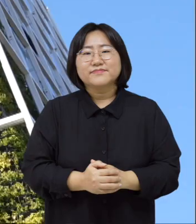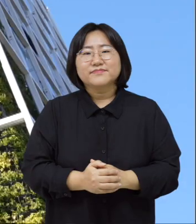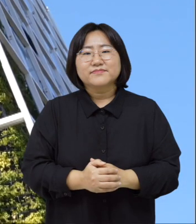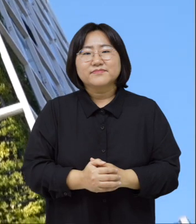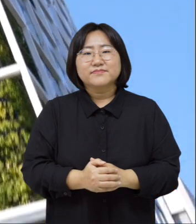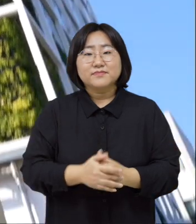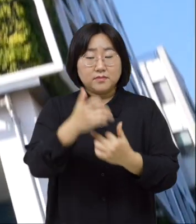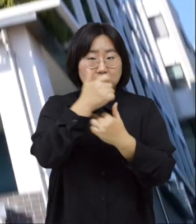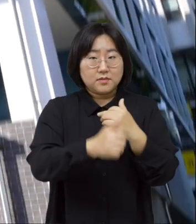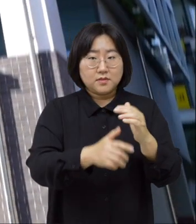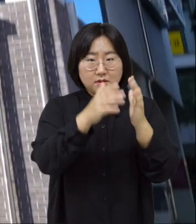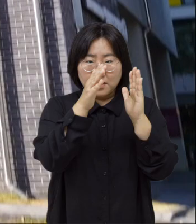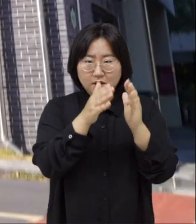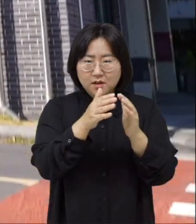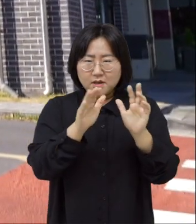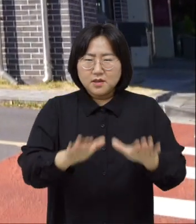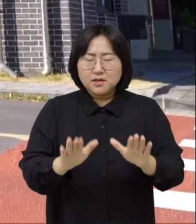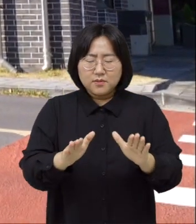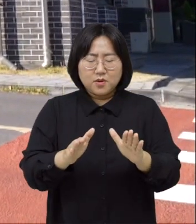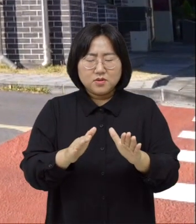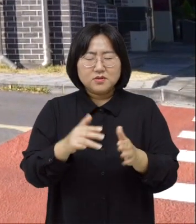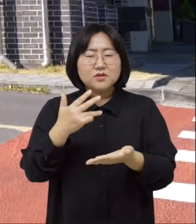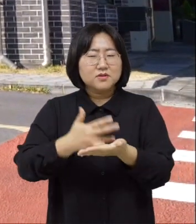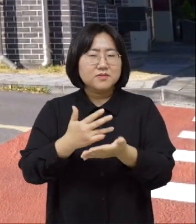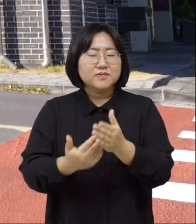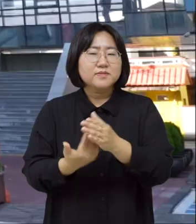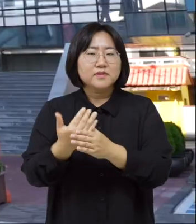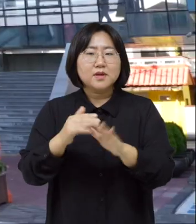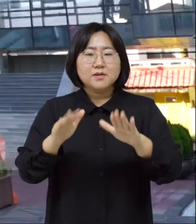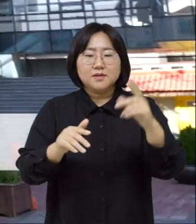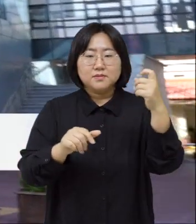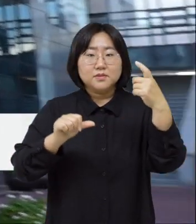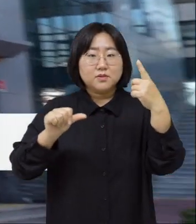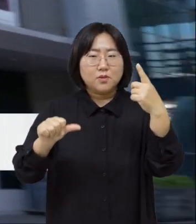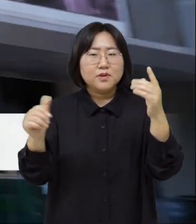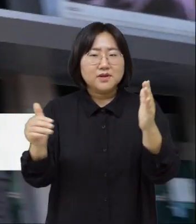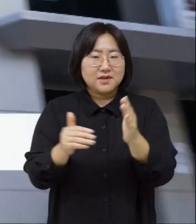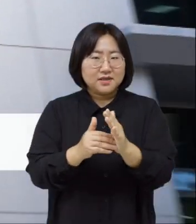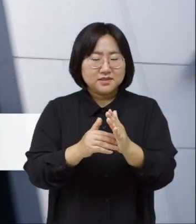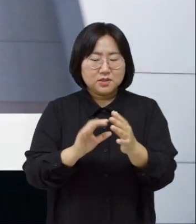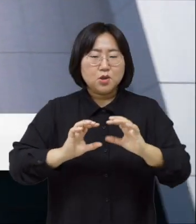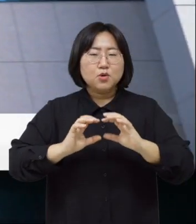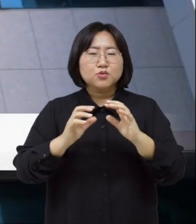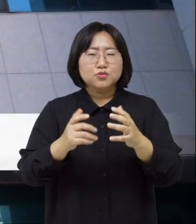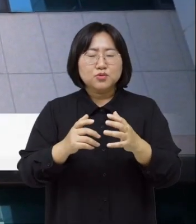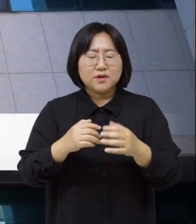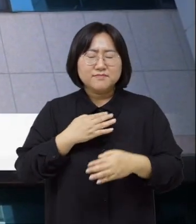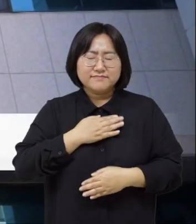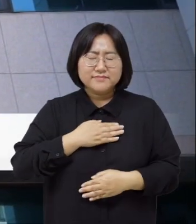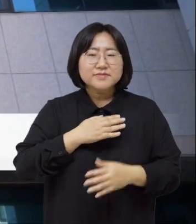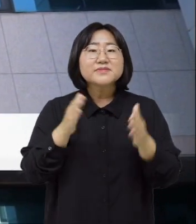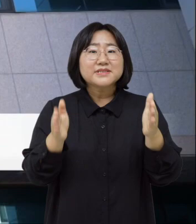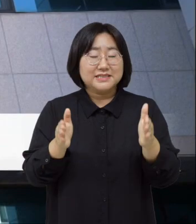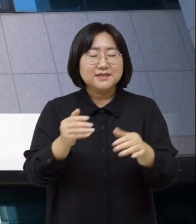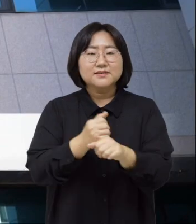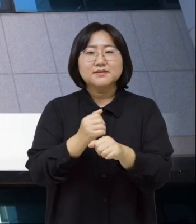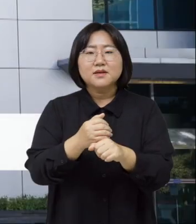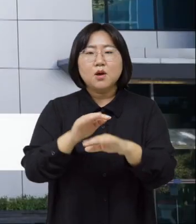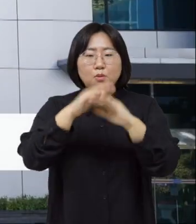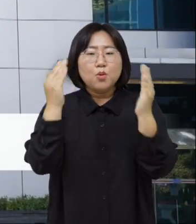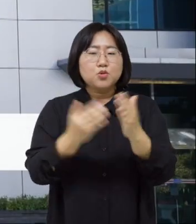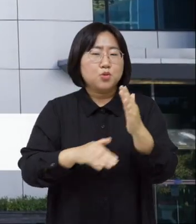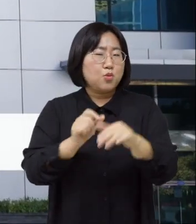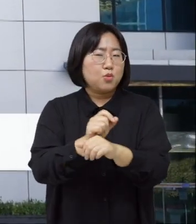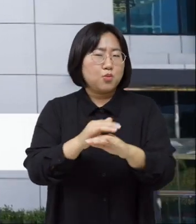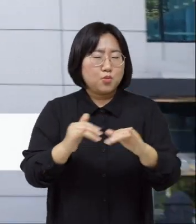서귀포시는 이번 참사로 오는 5일까지 국가 애도기관으로 선포되면서 모든 공직자가